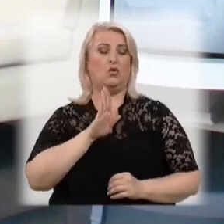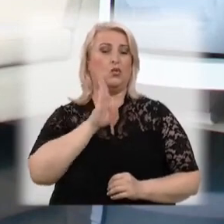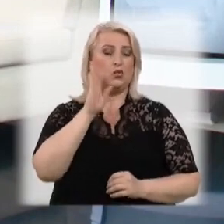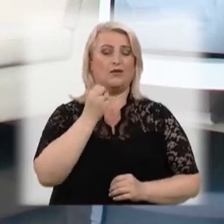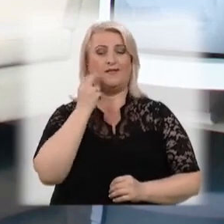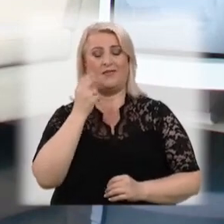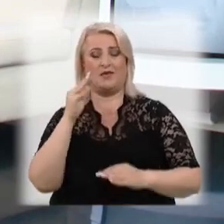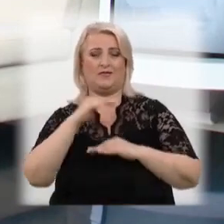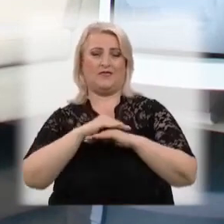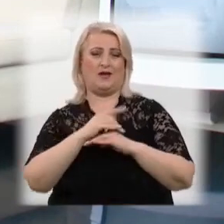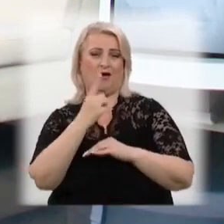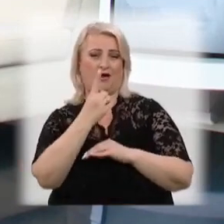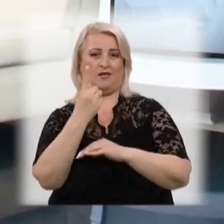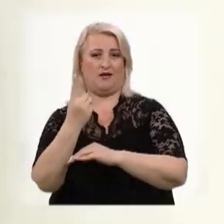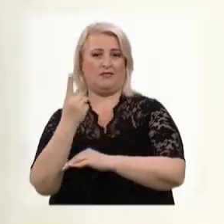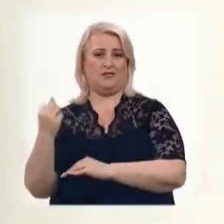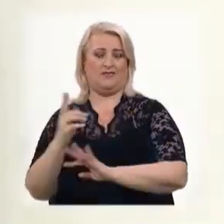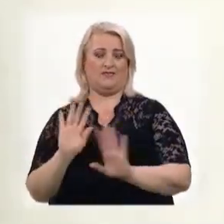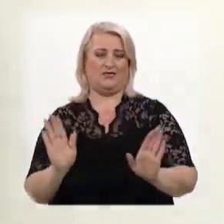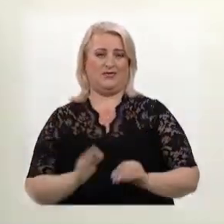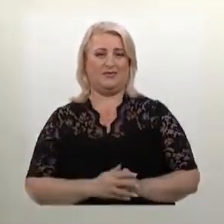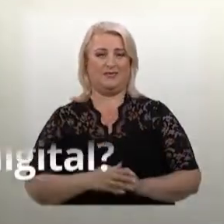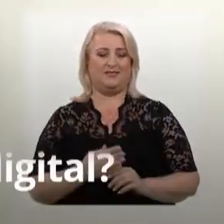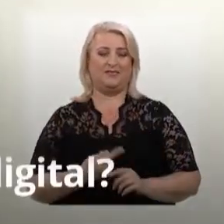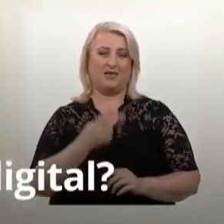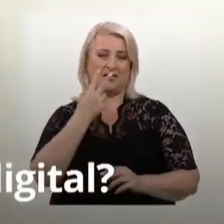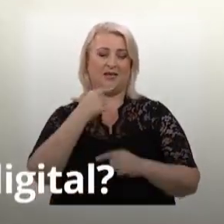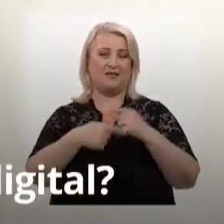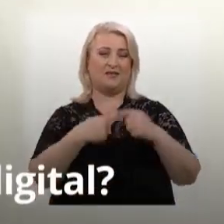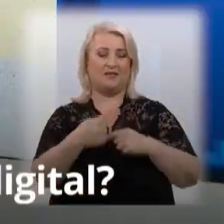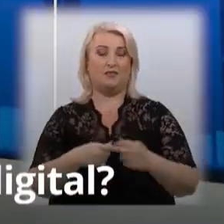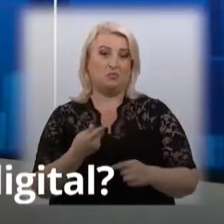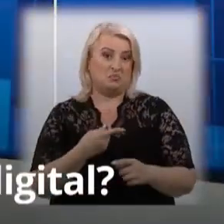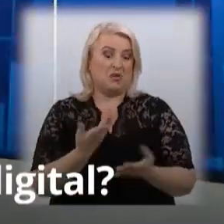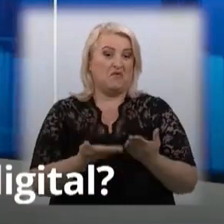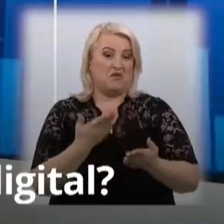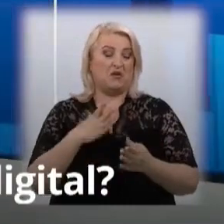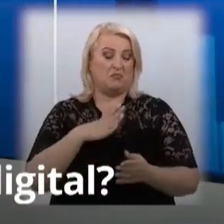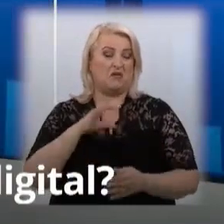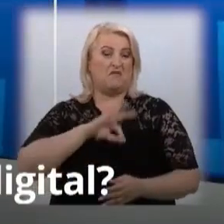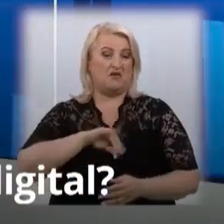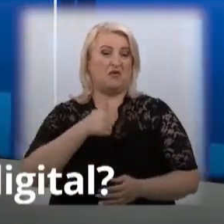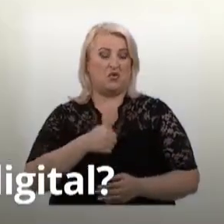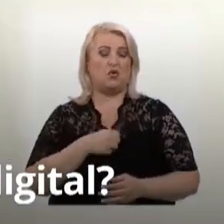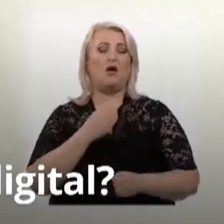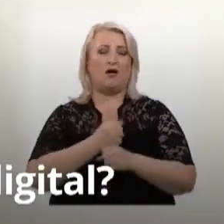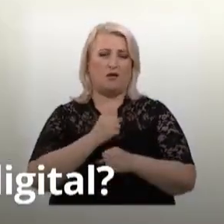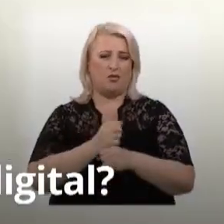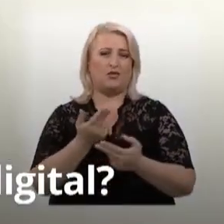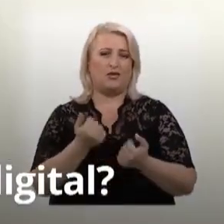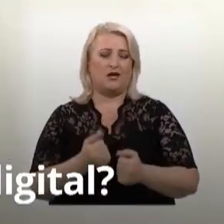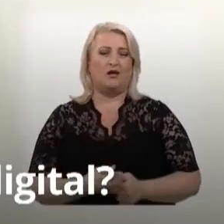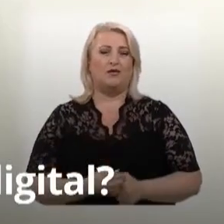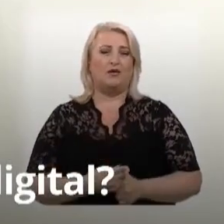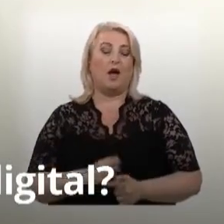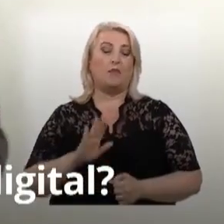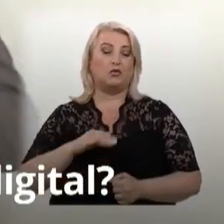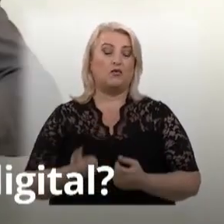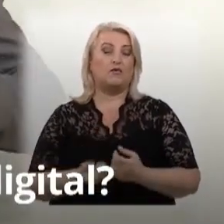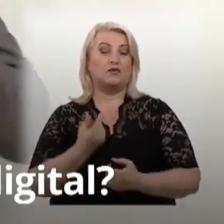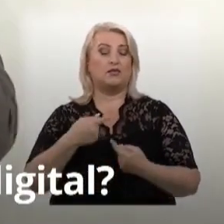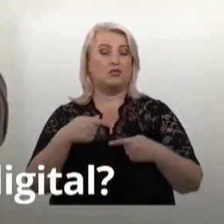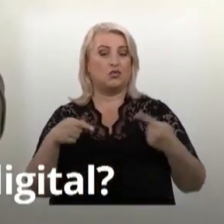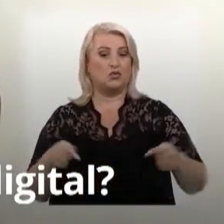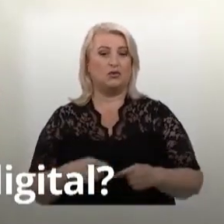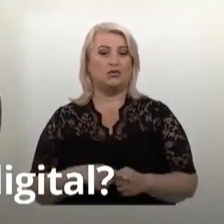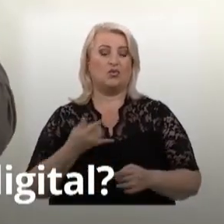seara hrăniți credit viață luat dar funcționa probabil cel mult pentru un document și atunci un venit alte chestii pentru